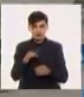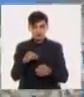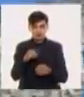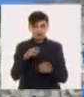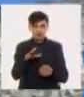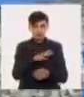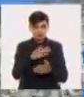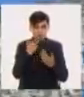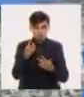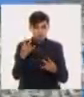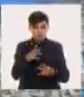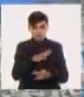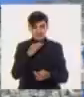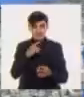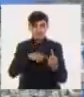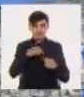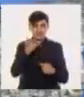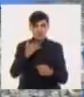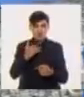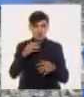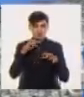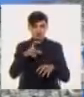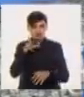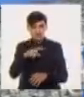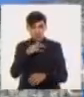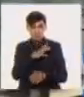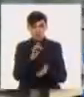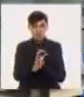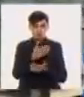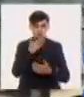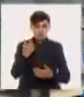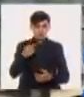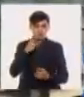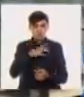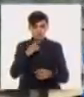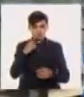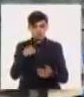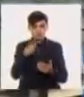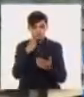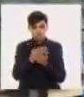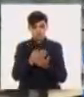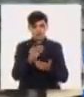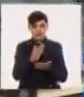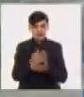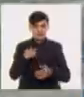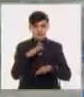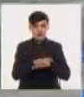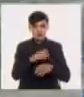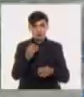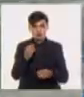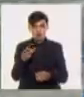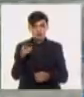быть не должно. Представитель предприятия уверяет, что оно ничего не загрязняет, и у них есть доказательства. К тому же рядом есть еще